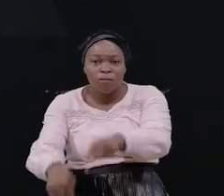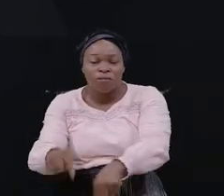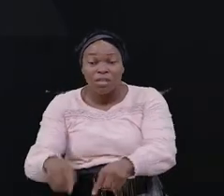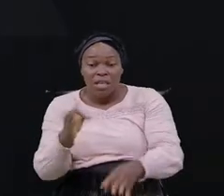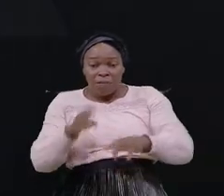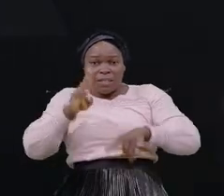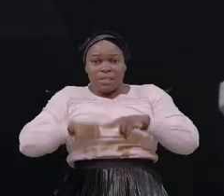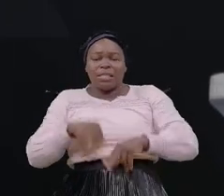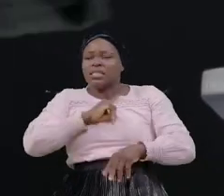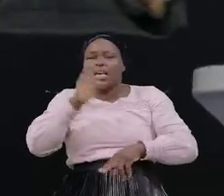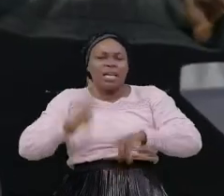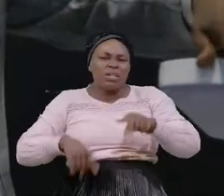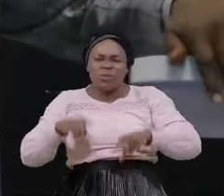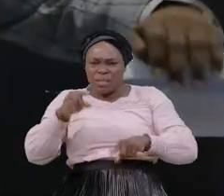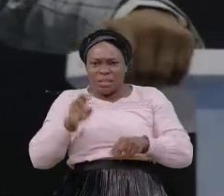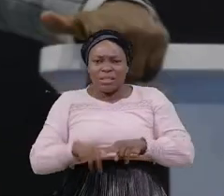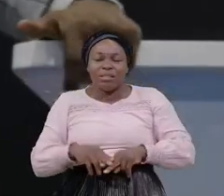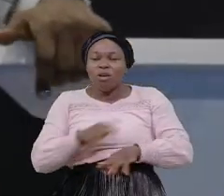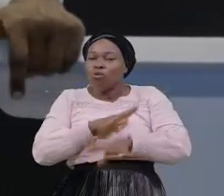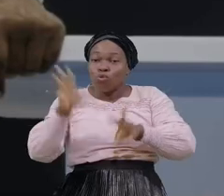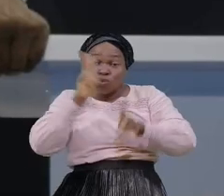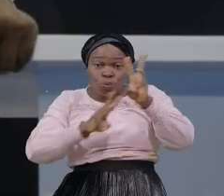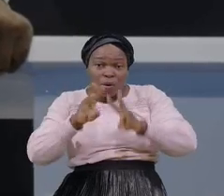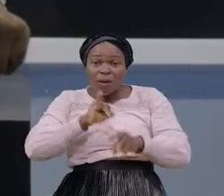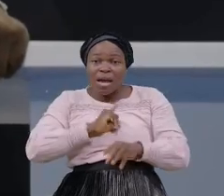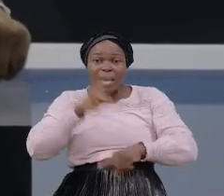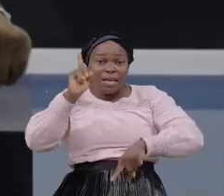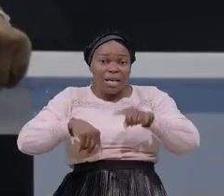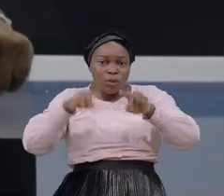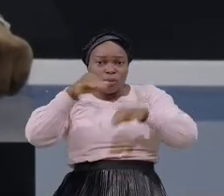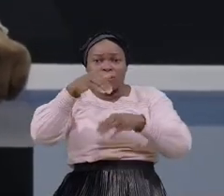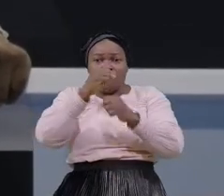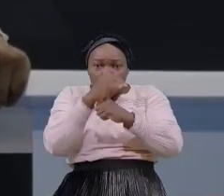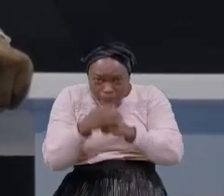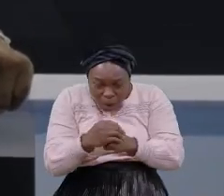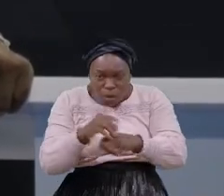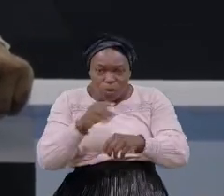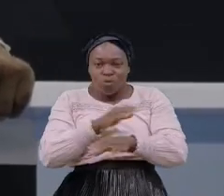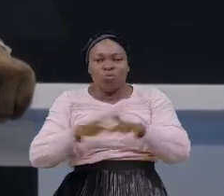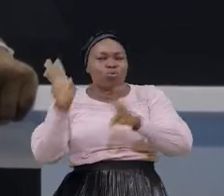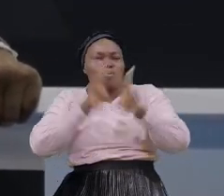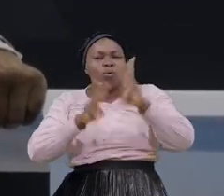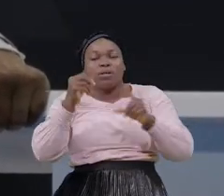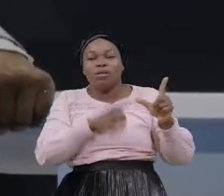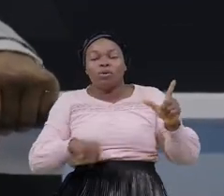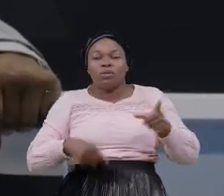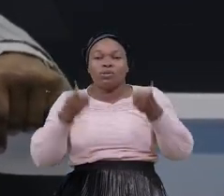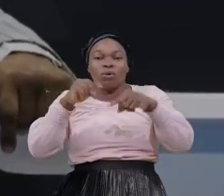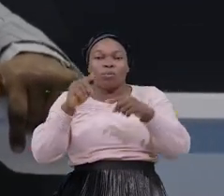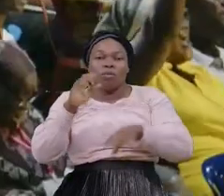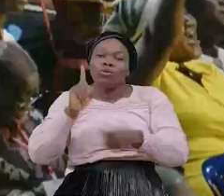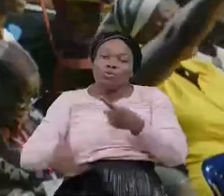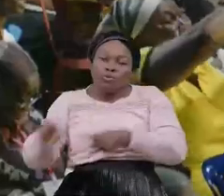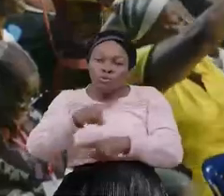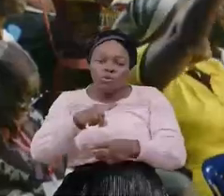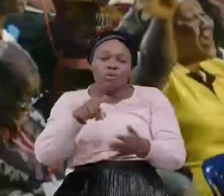pas me lever. Quand je me tiens debout, je ne peux pas me courber. Ne t'en fais pas. Le Seigneur viendra ce soir. Il va vous